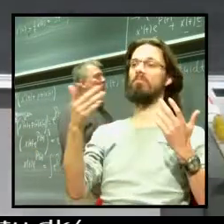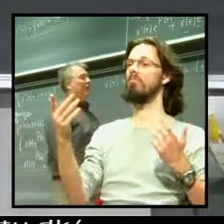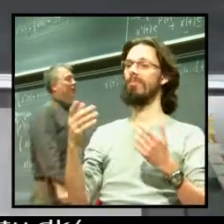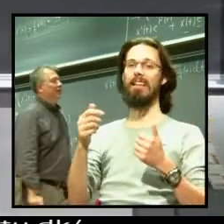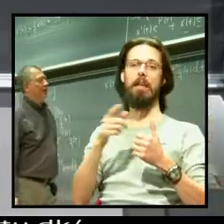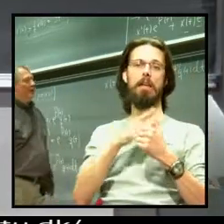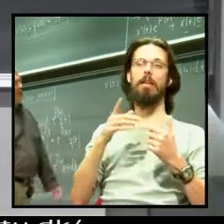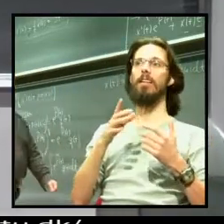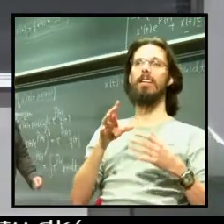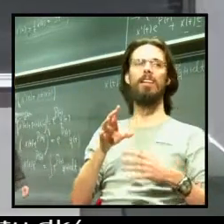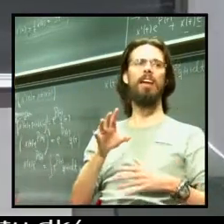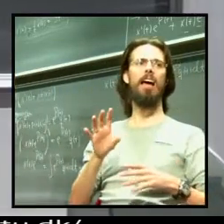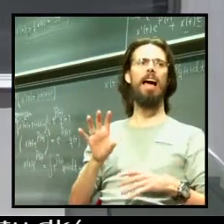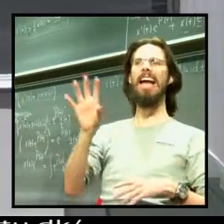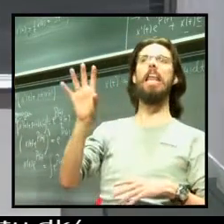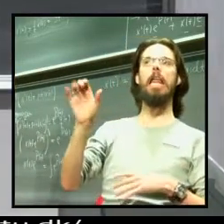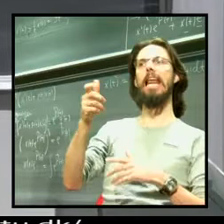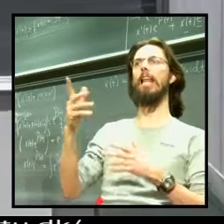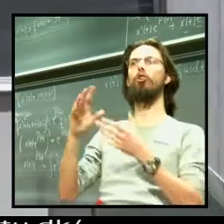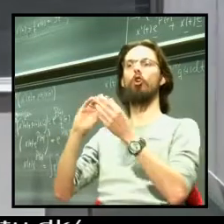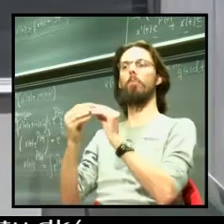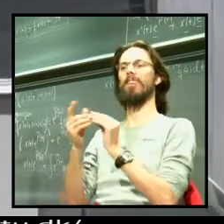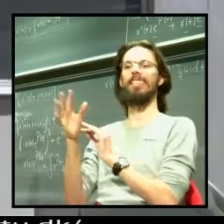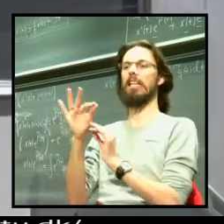eller de komplekse tal, afhængig af, hvor vi nu er henne.